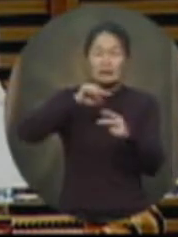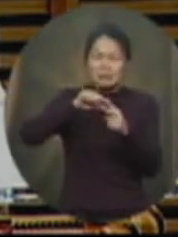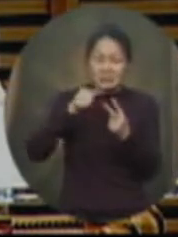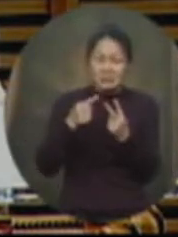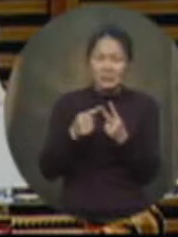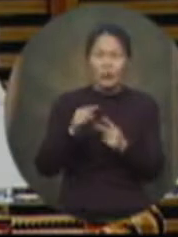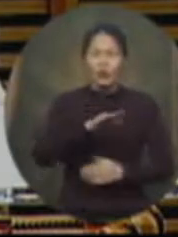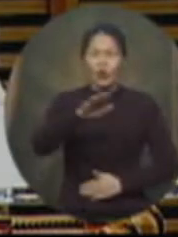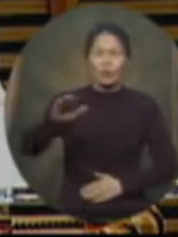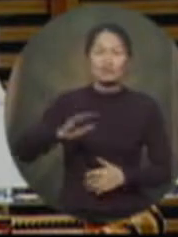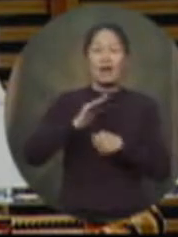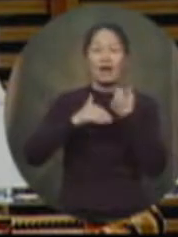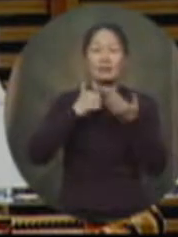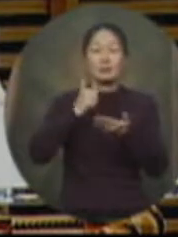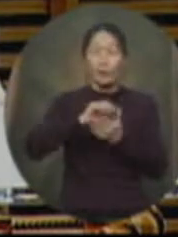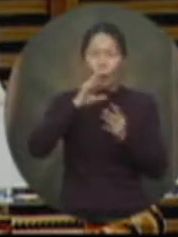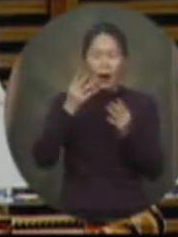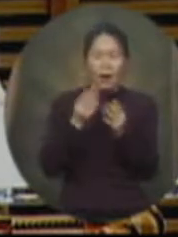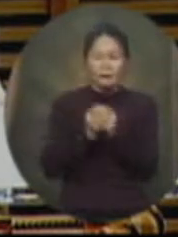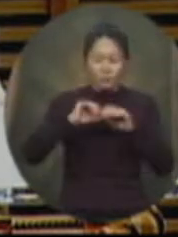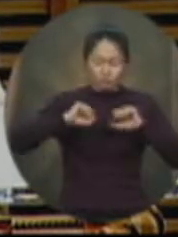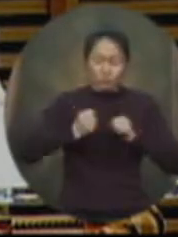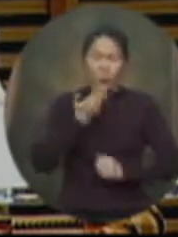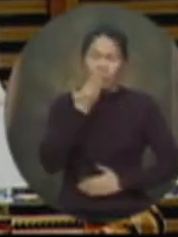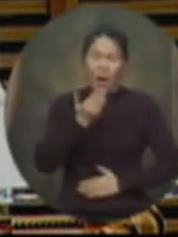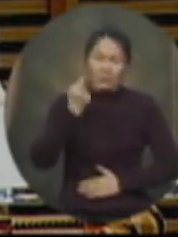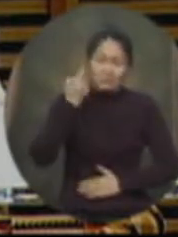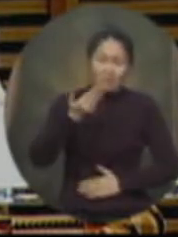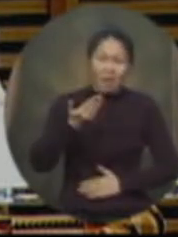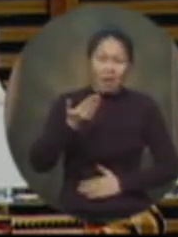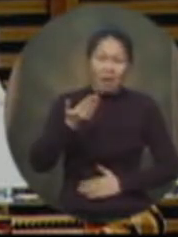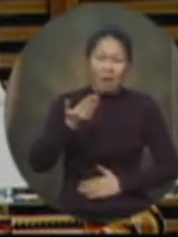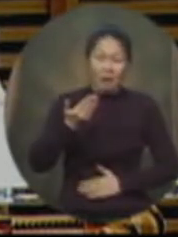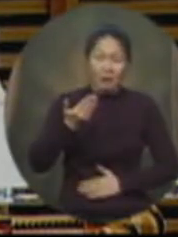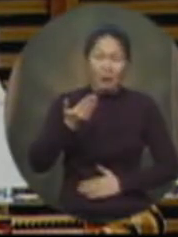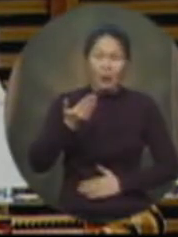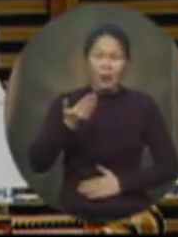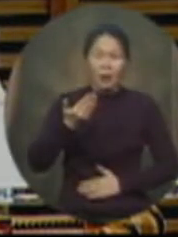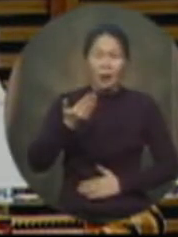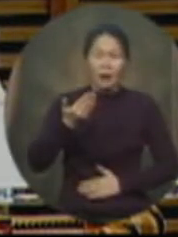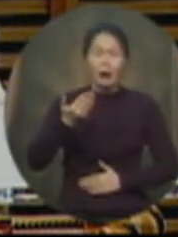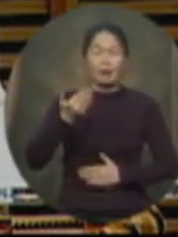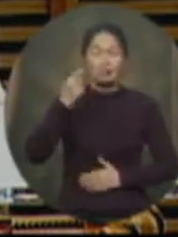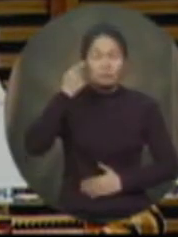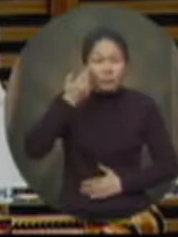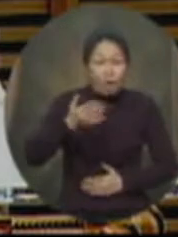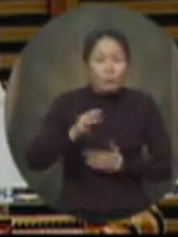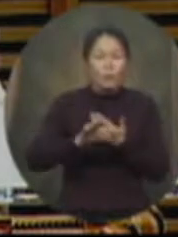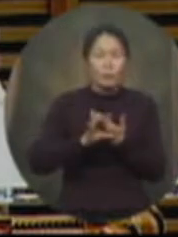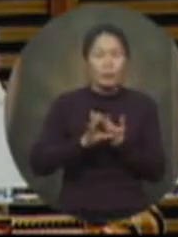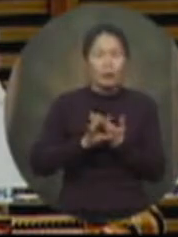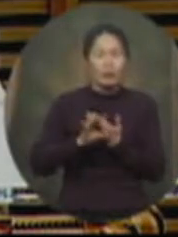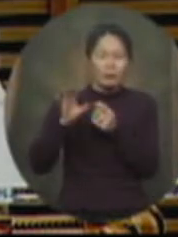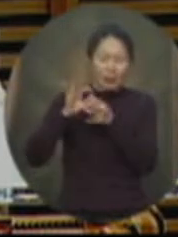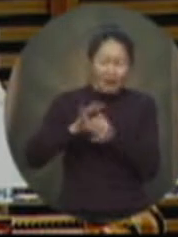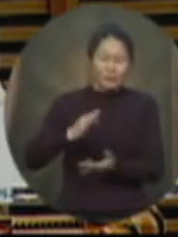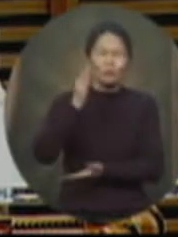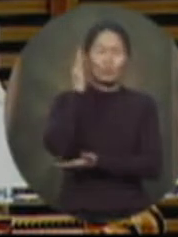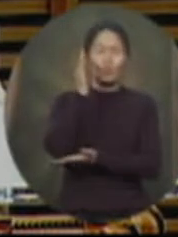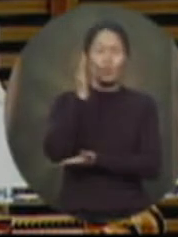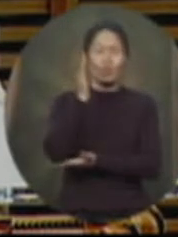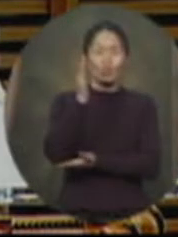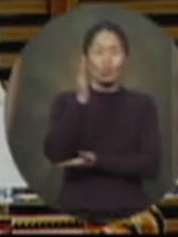여러분은 하나님께 완전히 순종할 수 있겠습니까 이렇게 질문하면 그렇게 설교를 드렸고